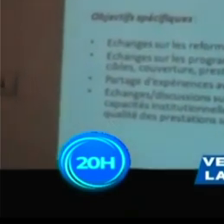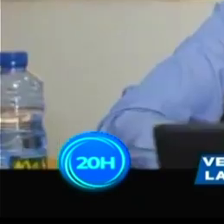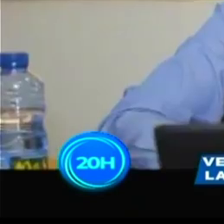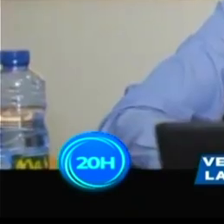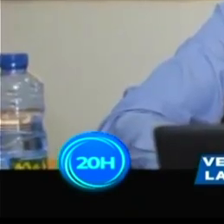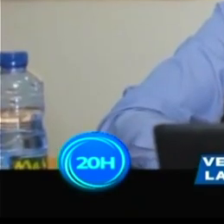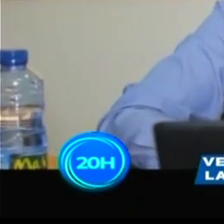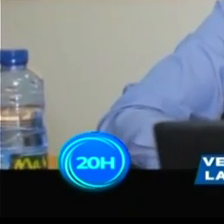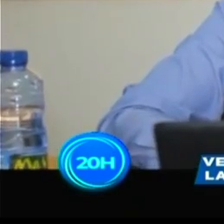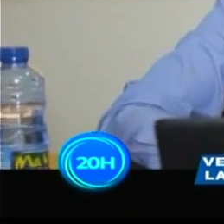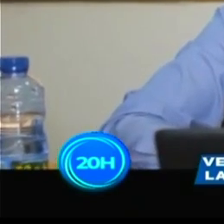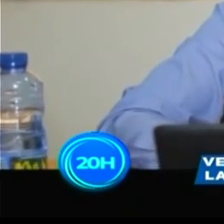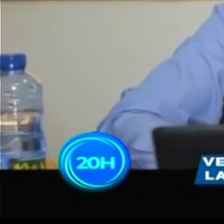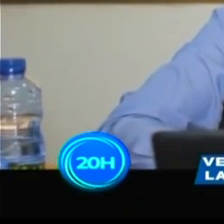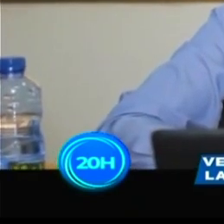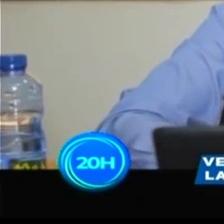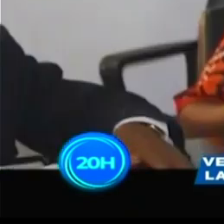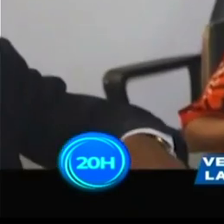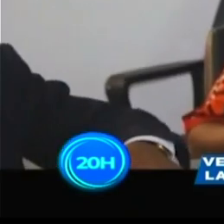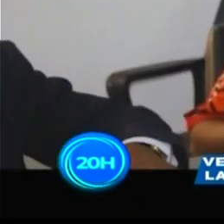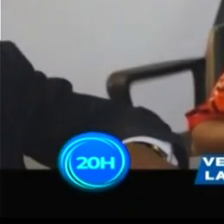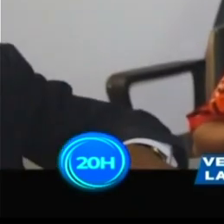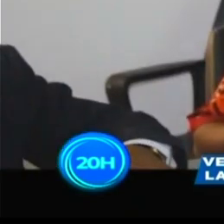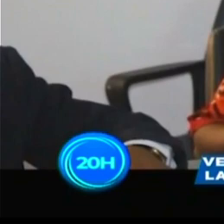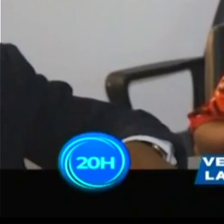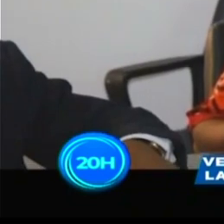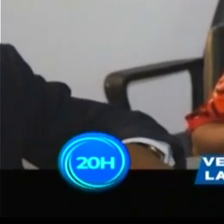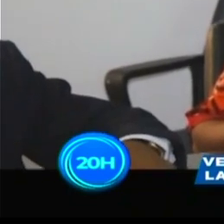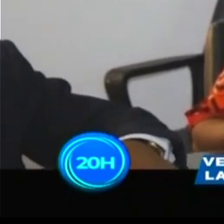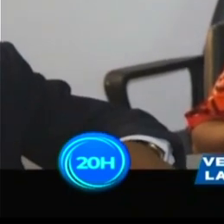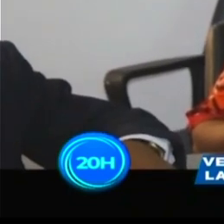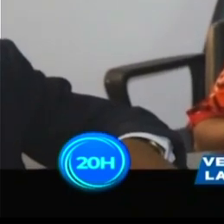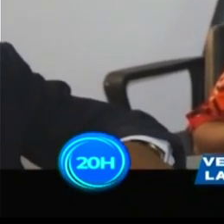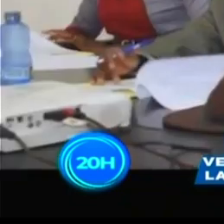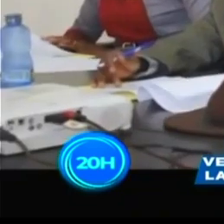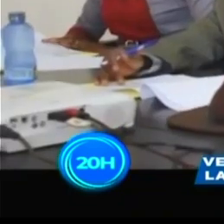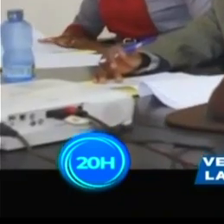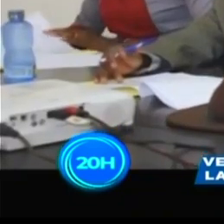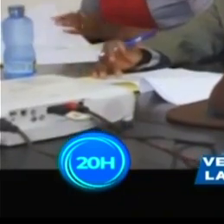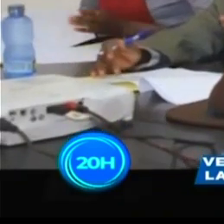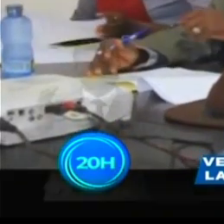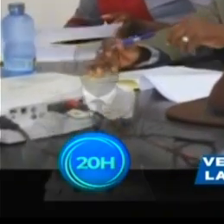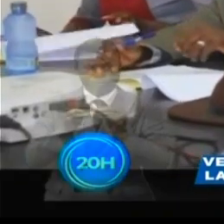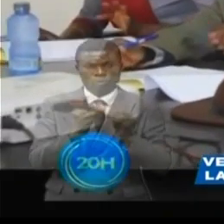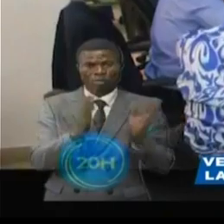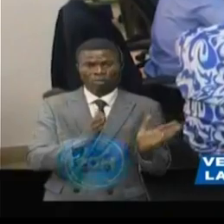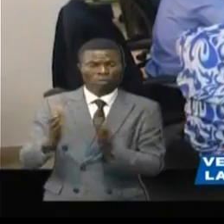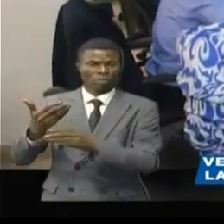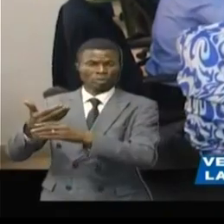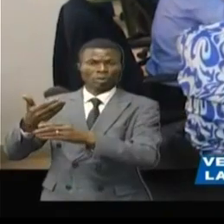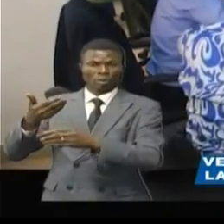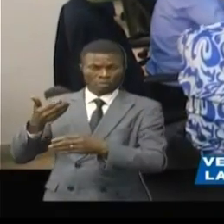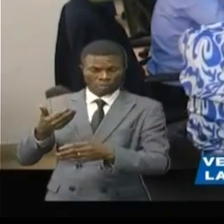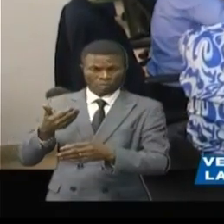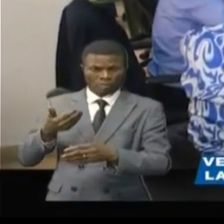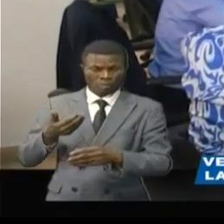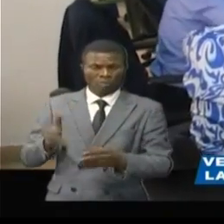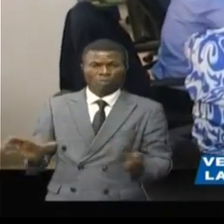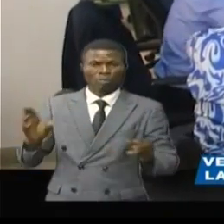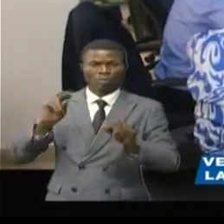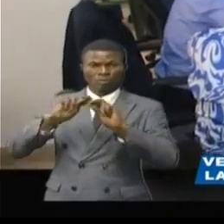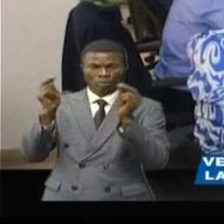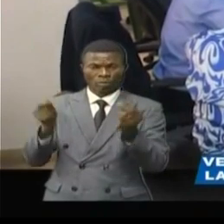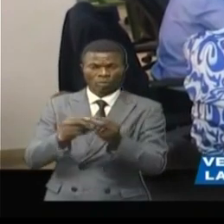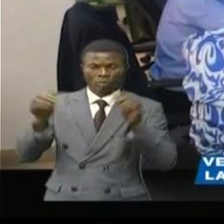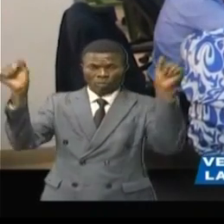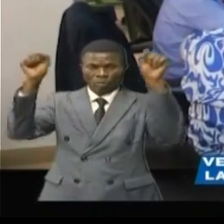vulnérables d'avoir droit aux soins de santé et à une prise en charge efficace. Cette réunion préparatoire qui a regroupé les représentants du